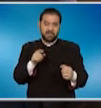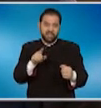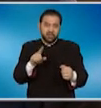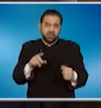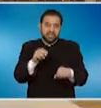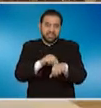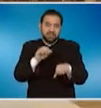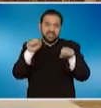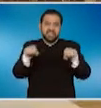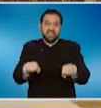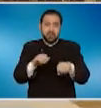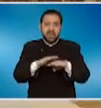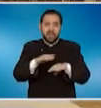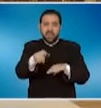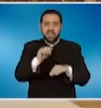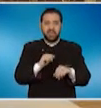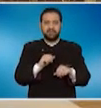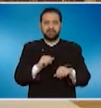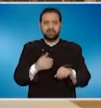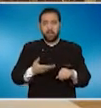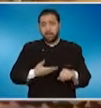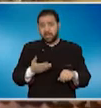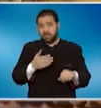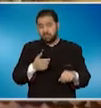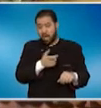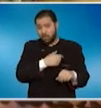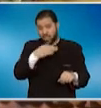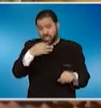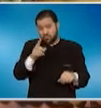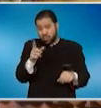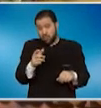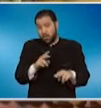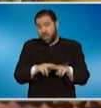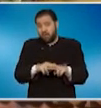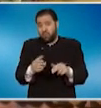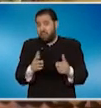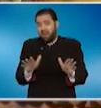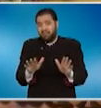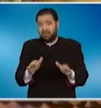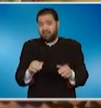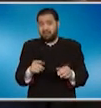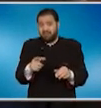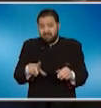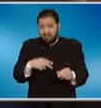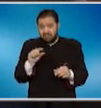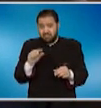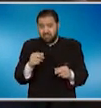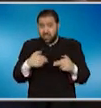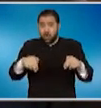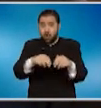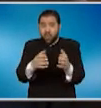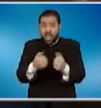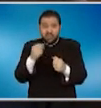existenței noastre. Unii ar putea obiecta că nu are încotro, neavând conștiință. Mare